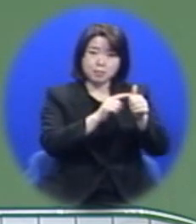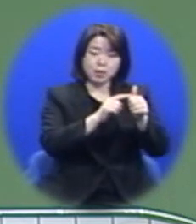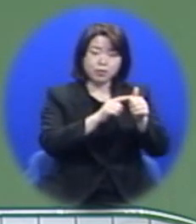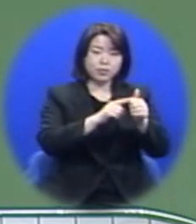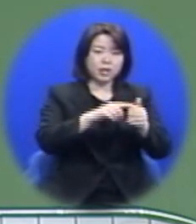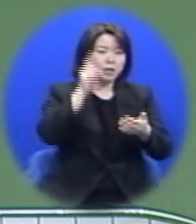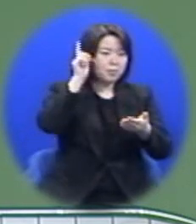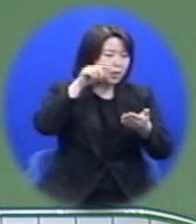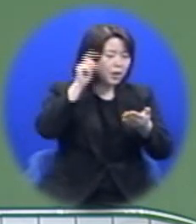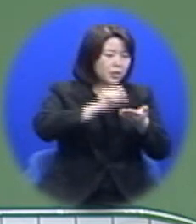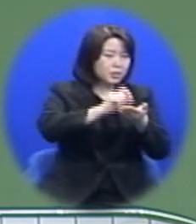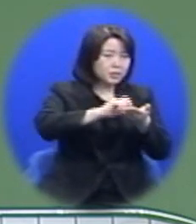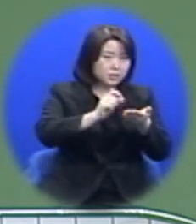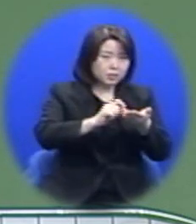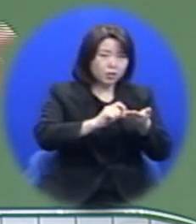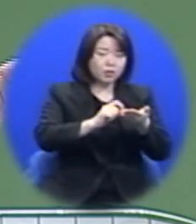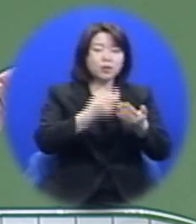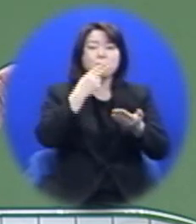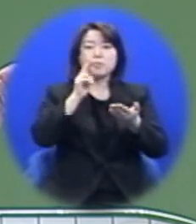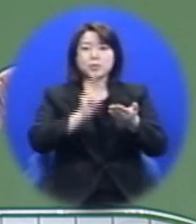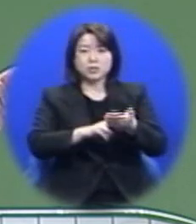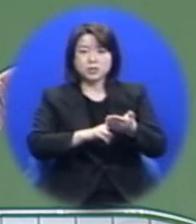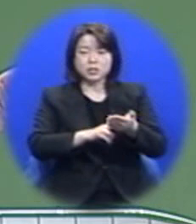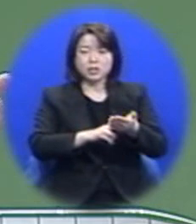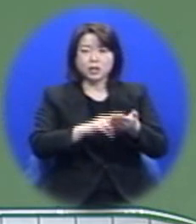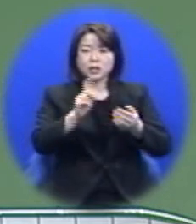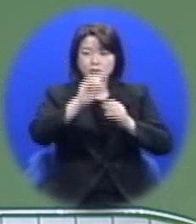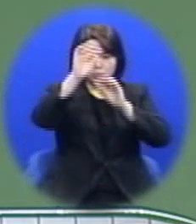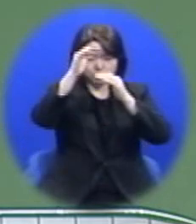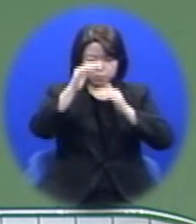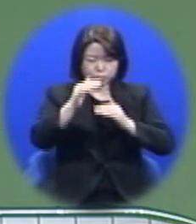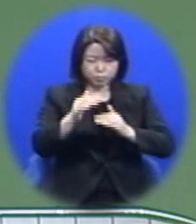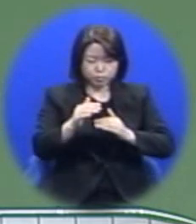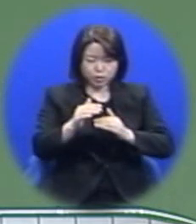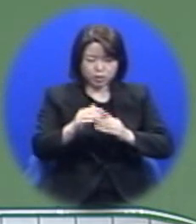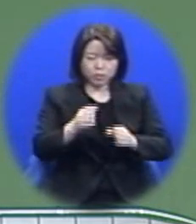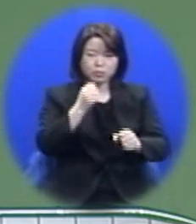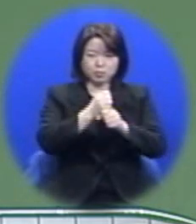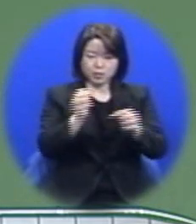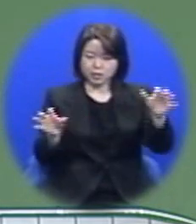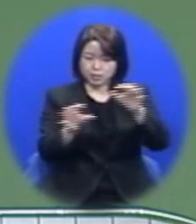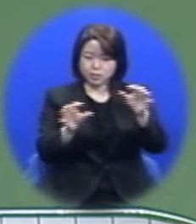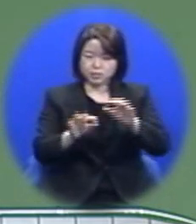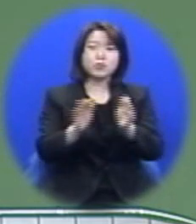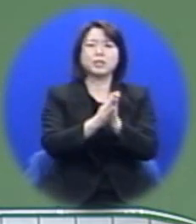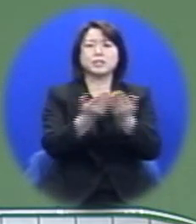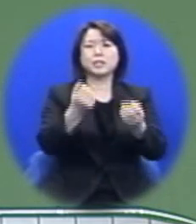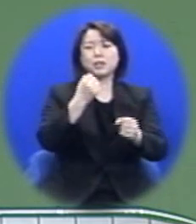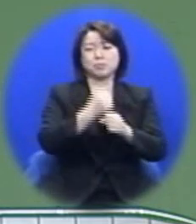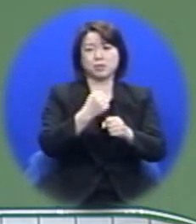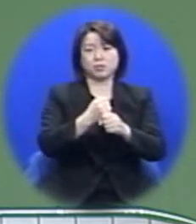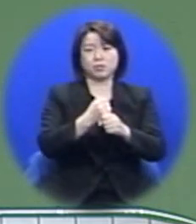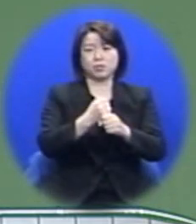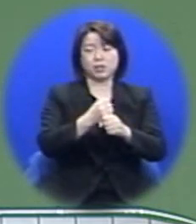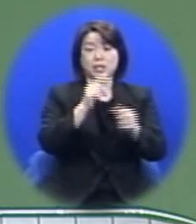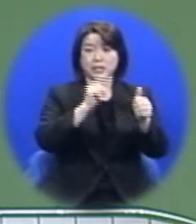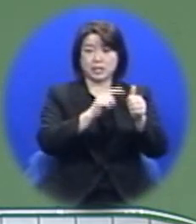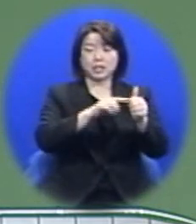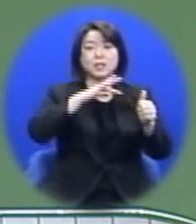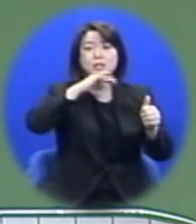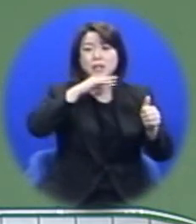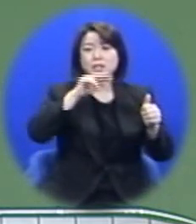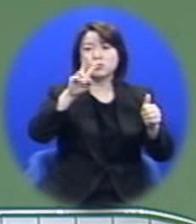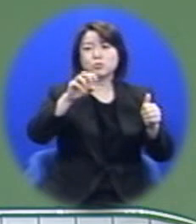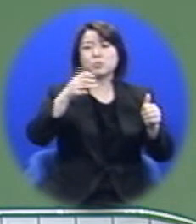그동안에 어떤 일이 있었는지를 책으로 엮어낸 겁니다. 짐 엘리엇 선교사가 28살 때 일입니다.